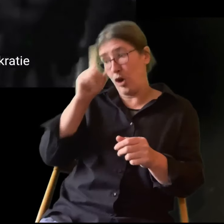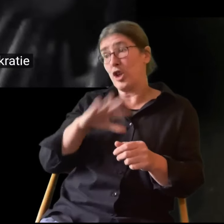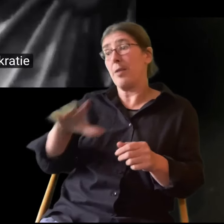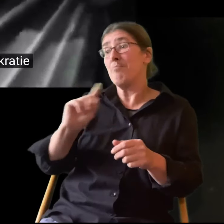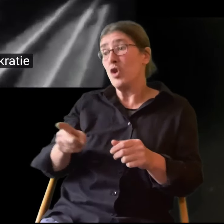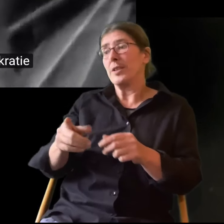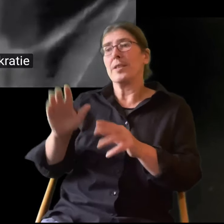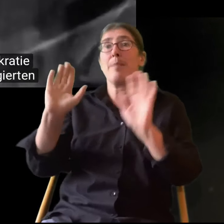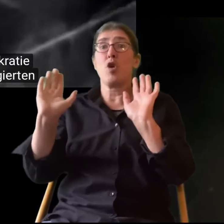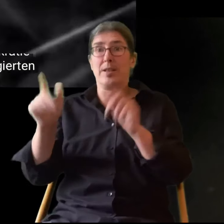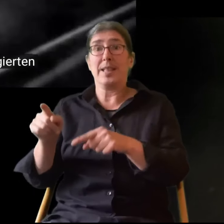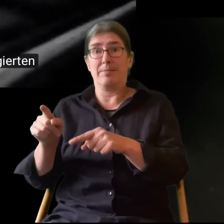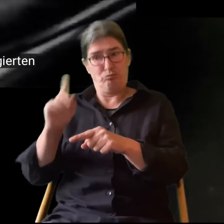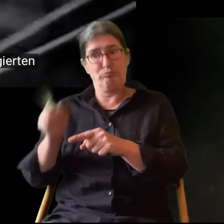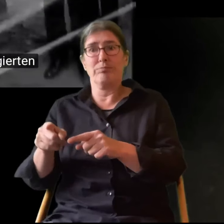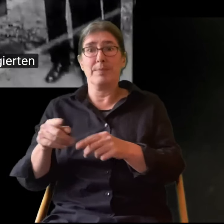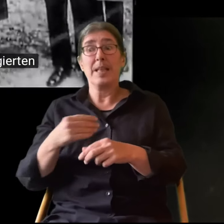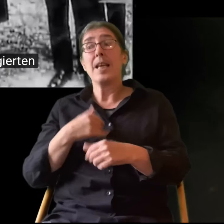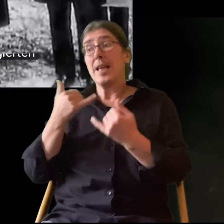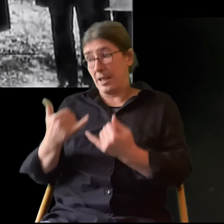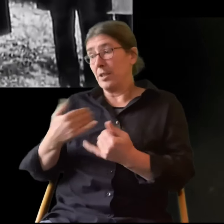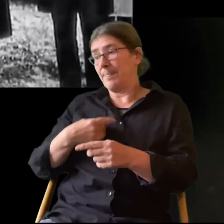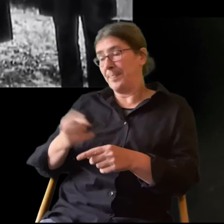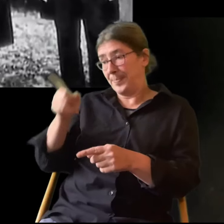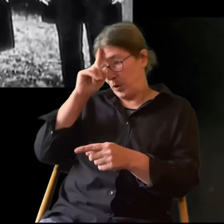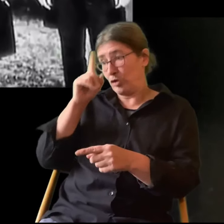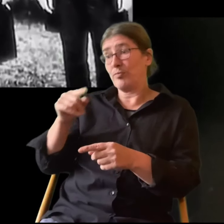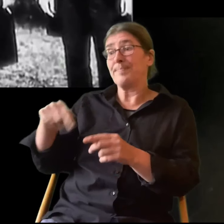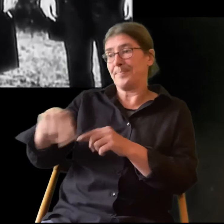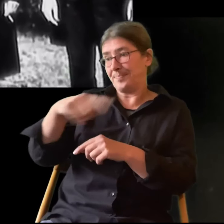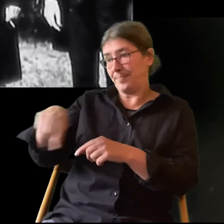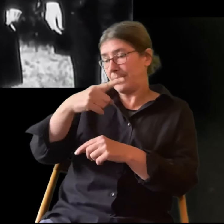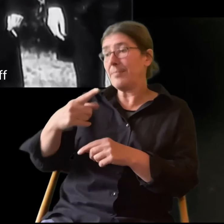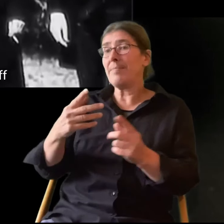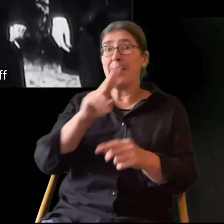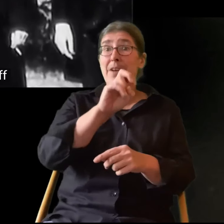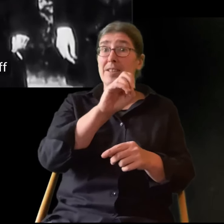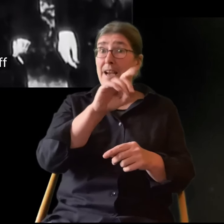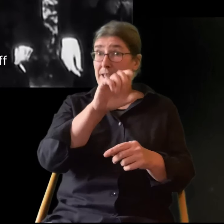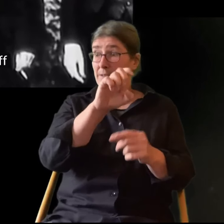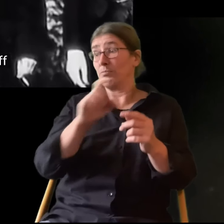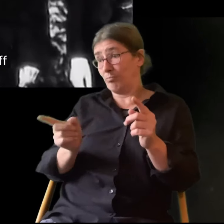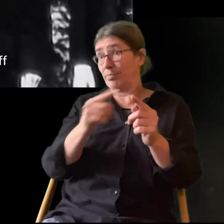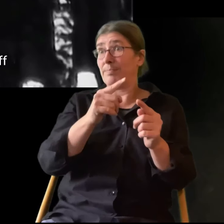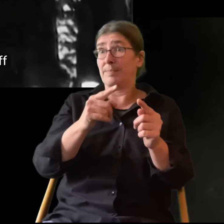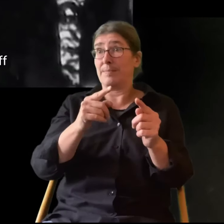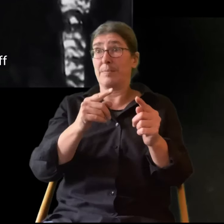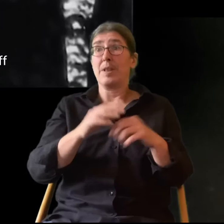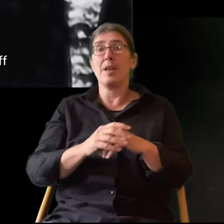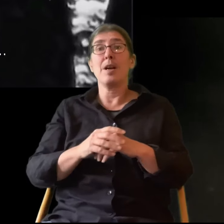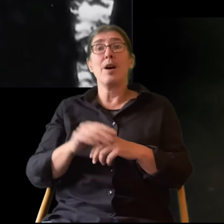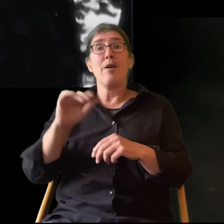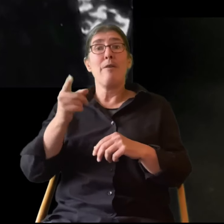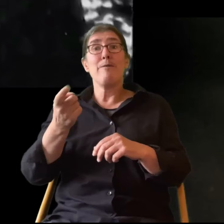Nun rufen sie die deutschen Delegierten nach Versailles. Ihr Leiter ist ein Graf von Brockdorff-Rantzau, Außenminister. Er